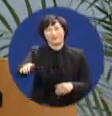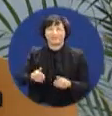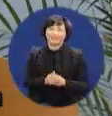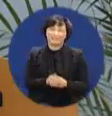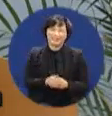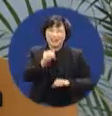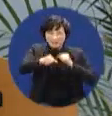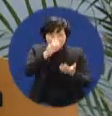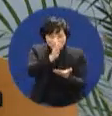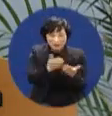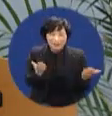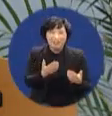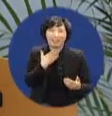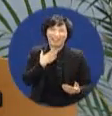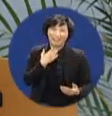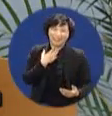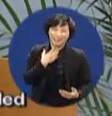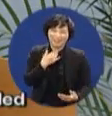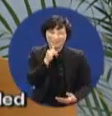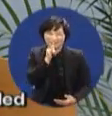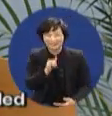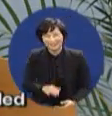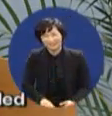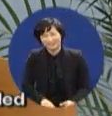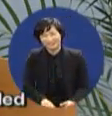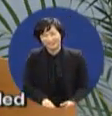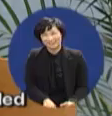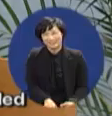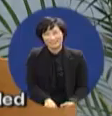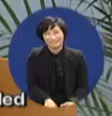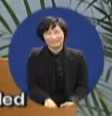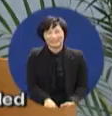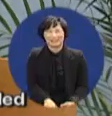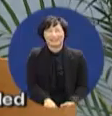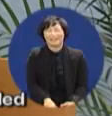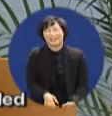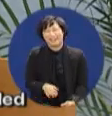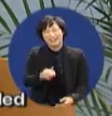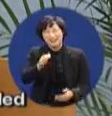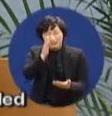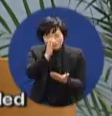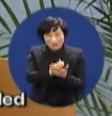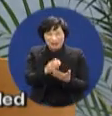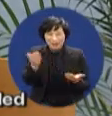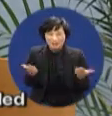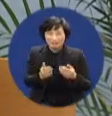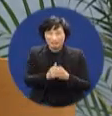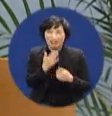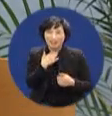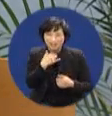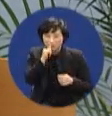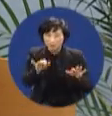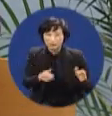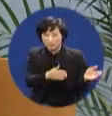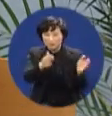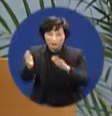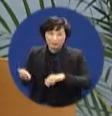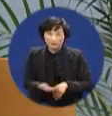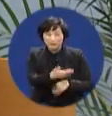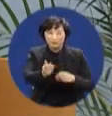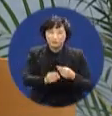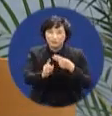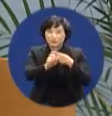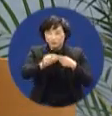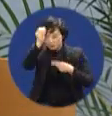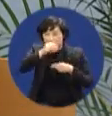말라는 짓은 하고 싶은지 몰라. 하지 말라는 짓은 그렇게 하고 싶거든요. 우리 중고등학생들 보세요. 야,